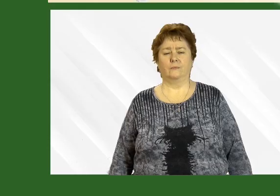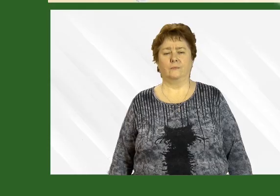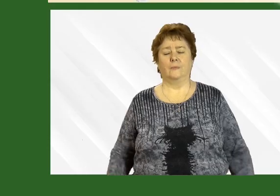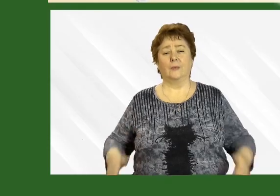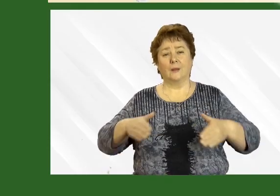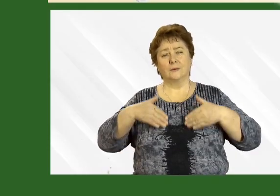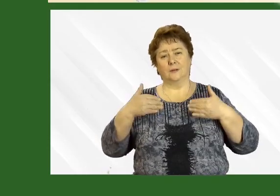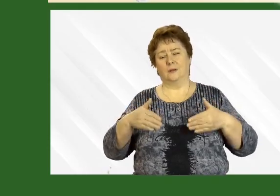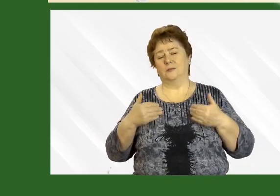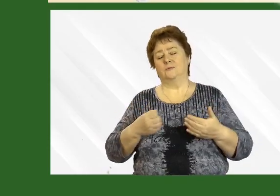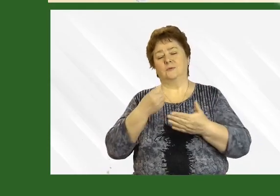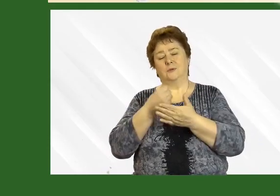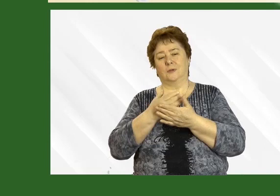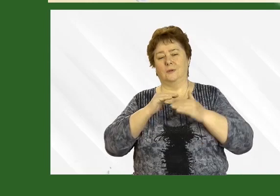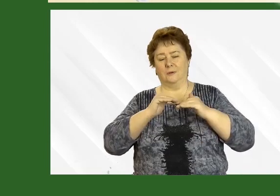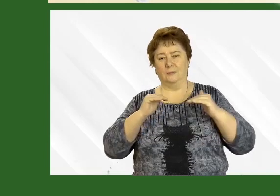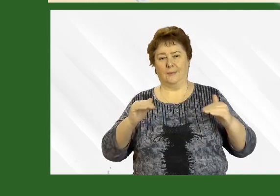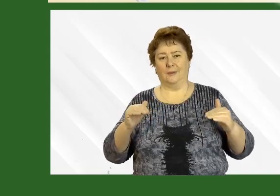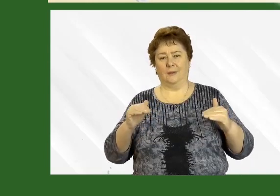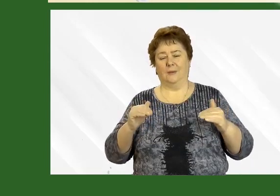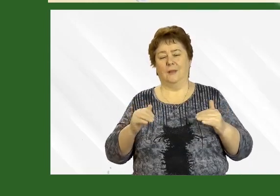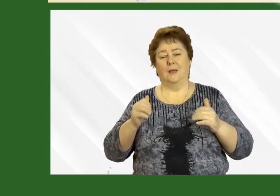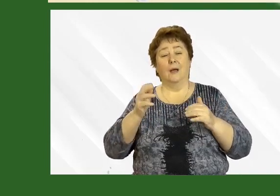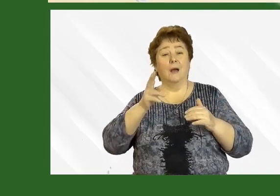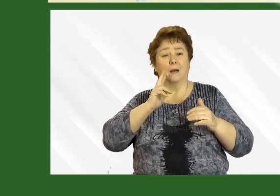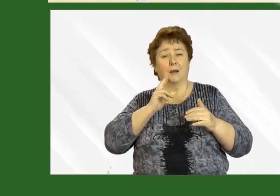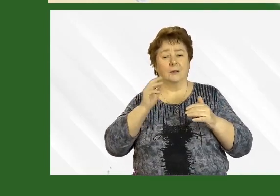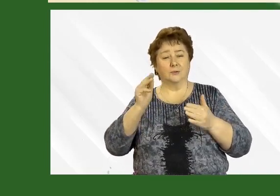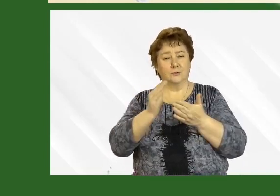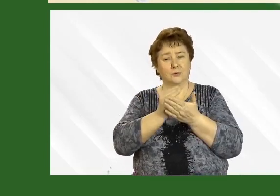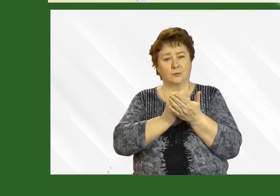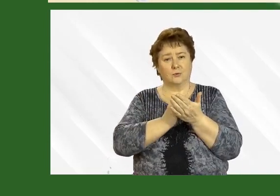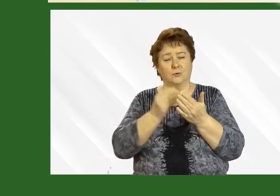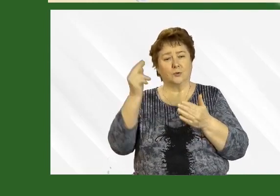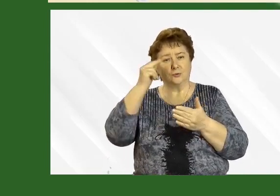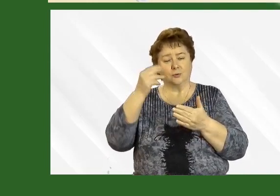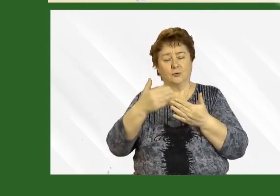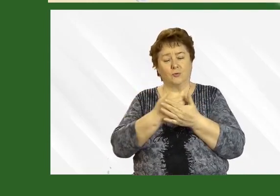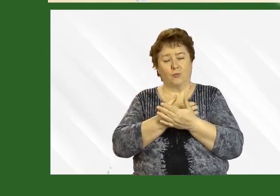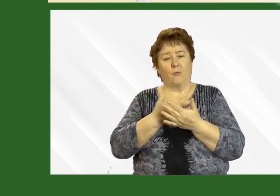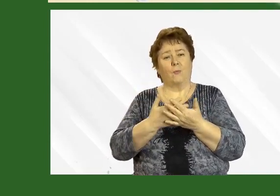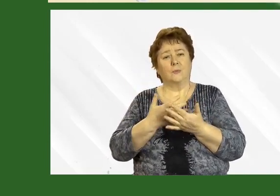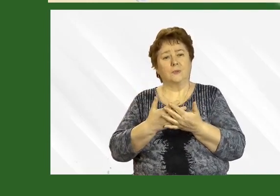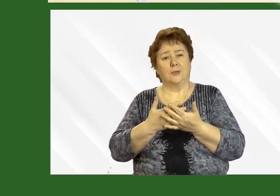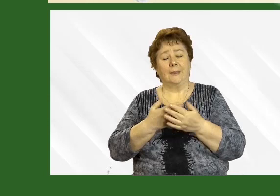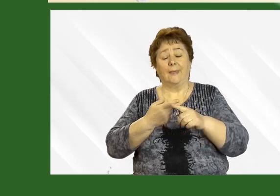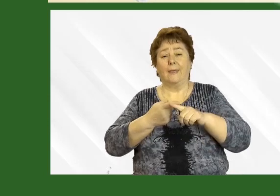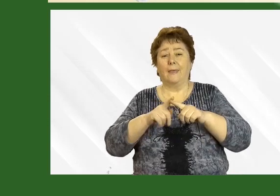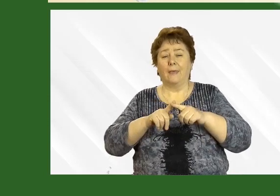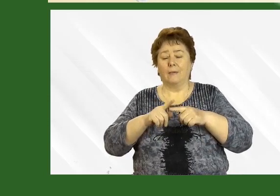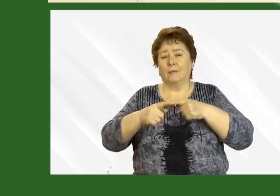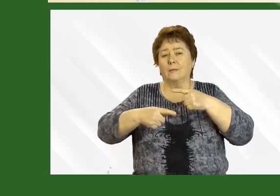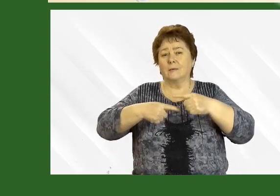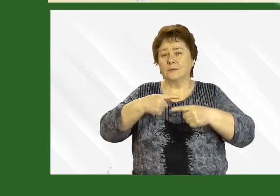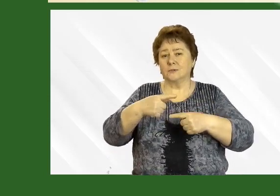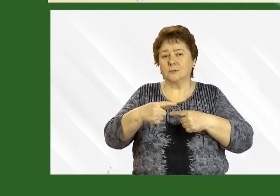здравствуйте дорогие ребята каждый урок изучение нового материала это очередная ступень к